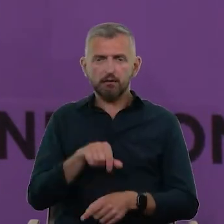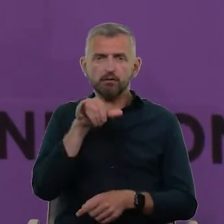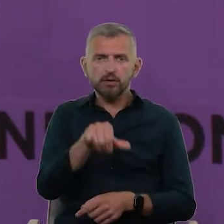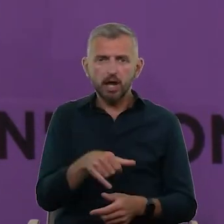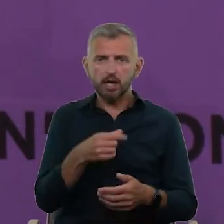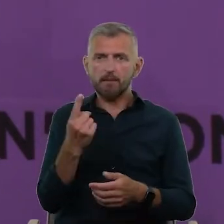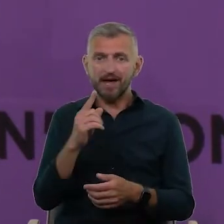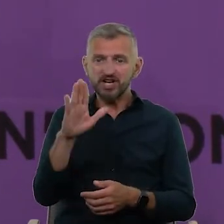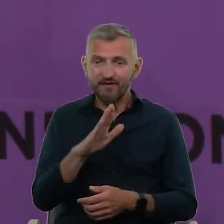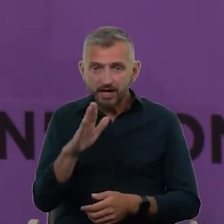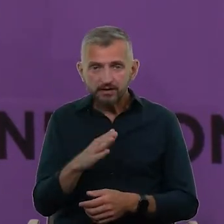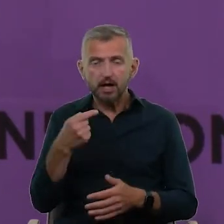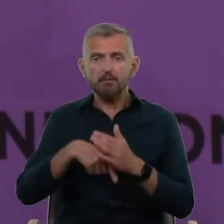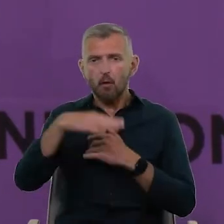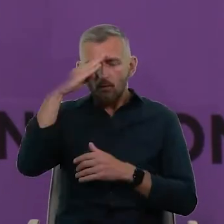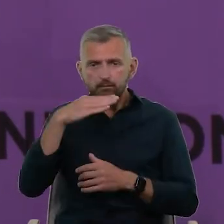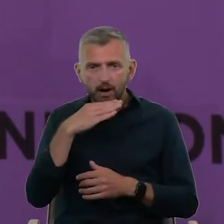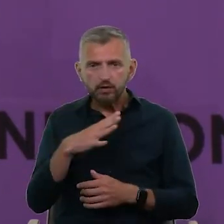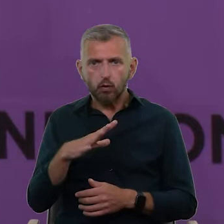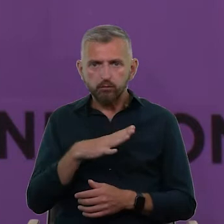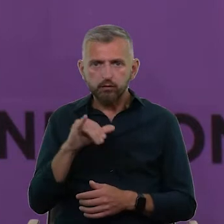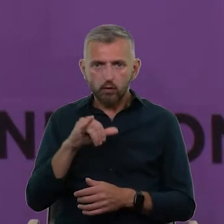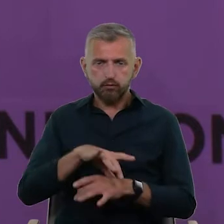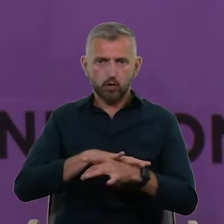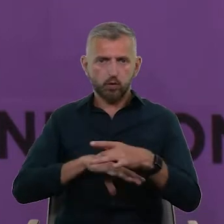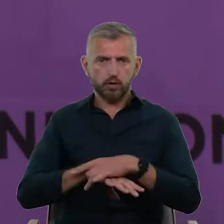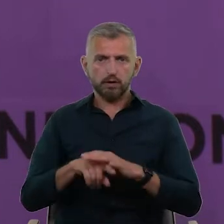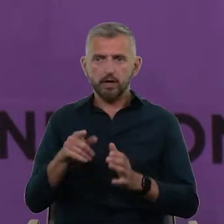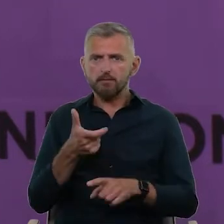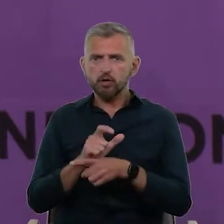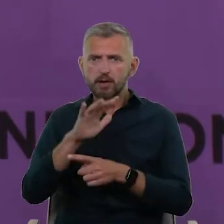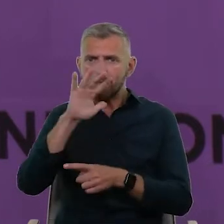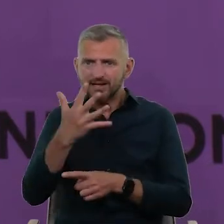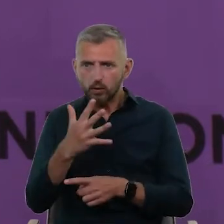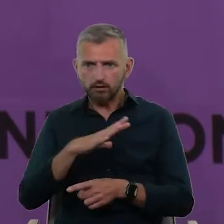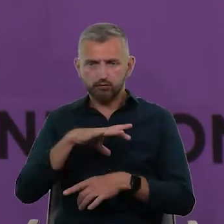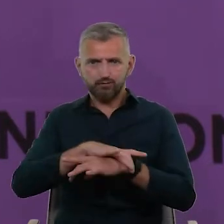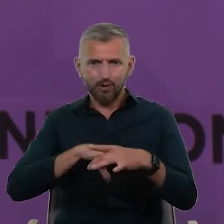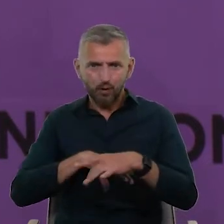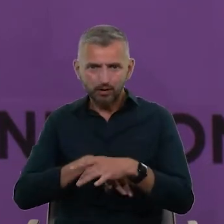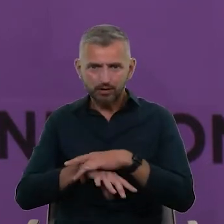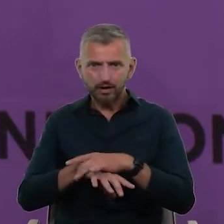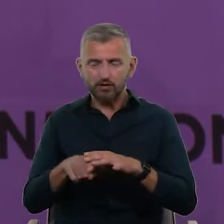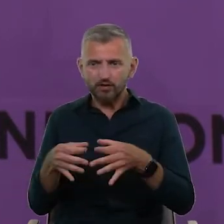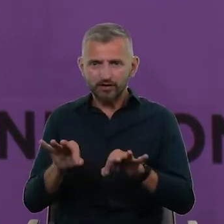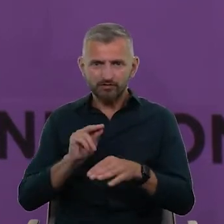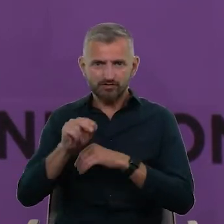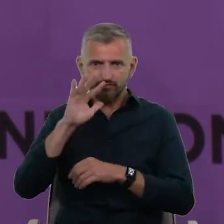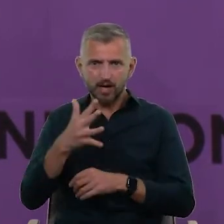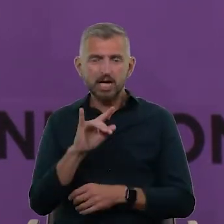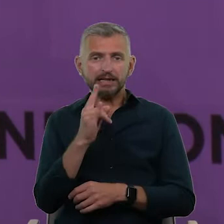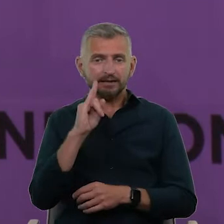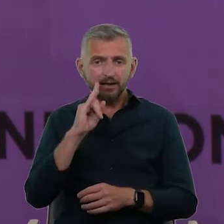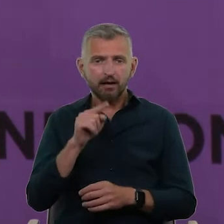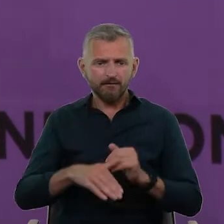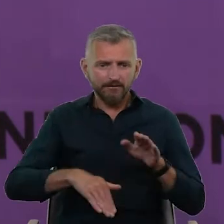був у полоні. Тобто він був більше 5 років у полоні і його звільнили через 5 років. Ну, тобто ця дитина виросла, вона знала тата